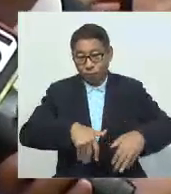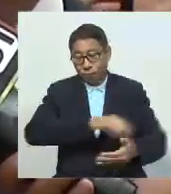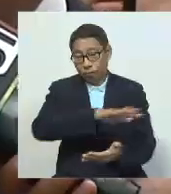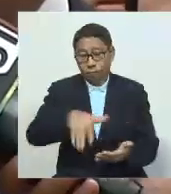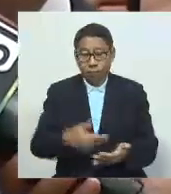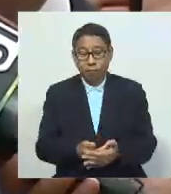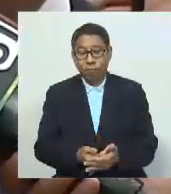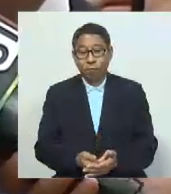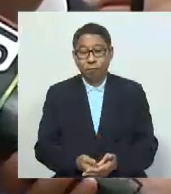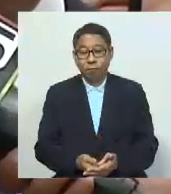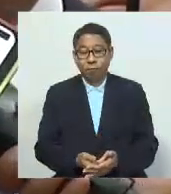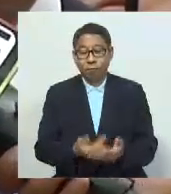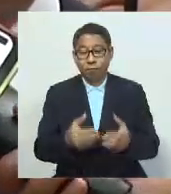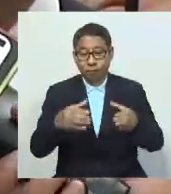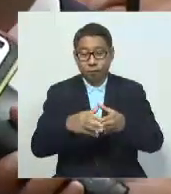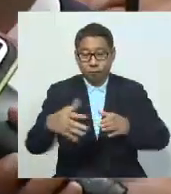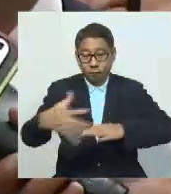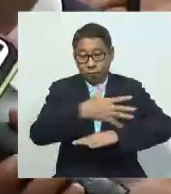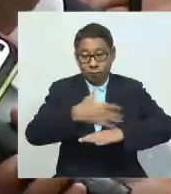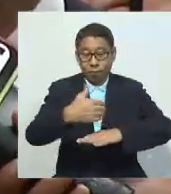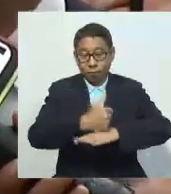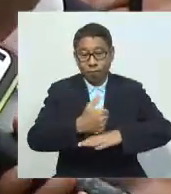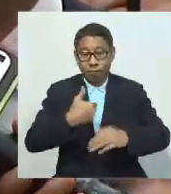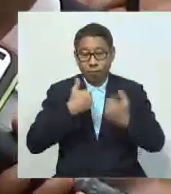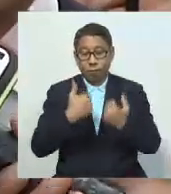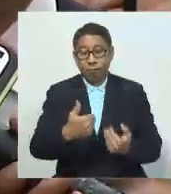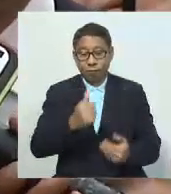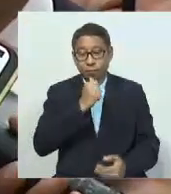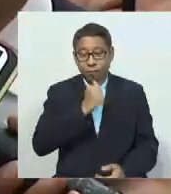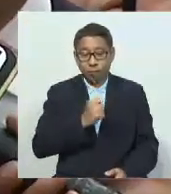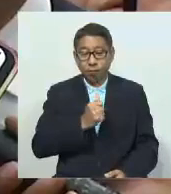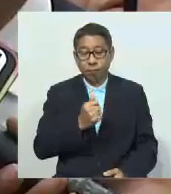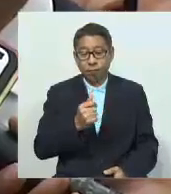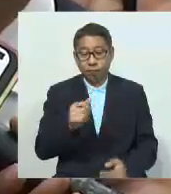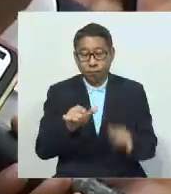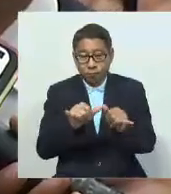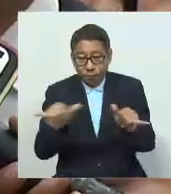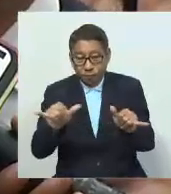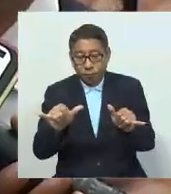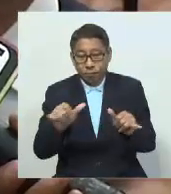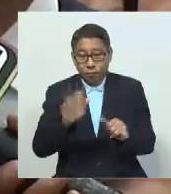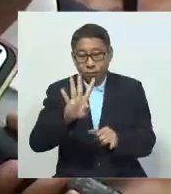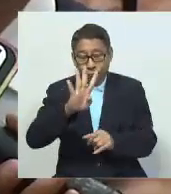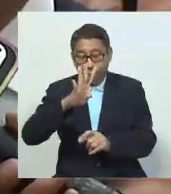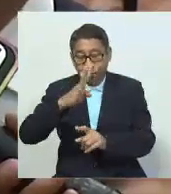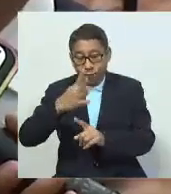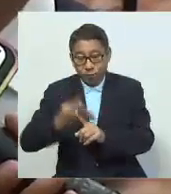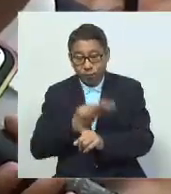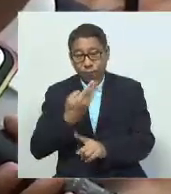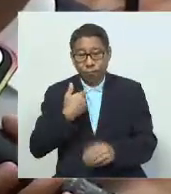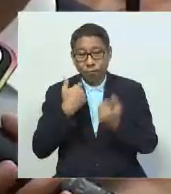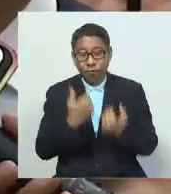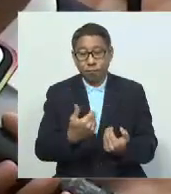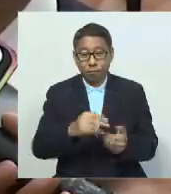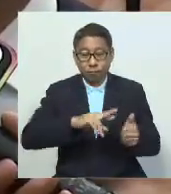นพรรคการเมืองของเราแม้ว่าจะมีอายุไม่ยืนไม่ยาวนะครับ4เดือนเท่านั้นเองนะครับที่เ